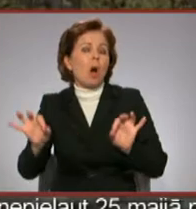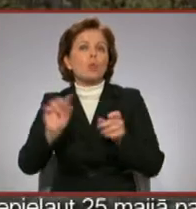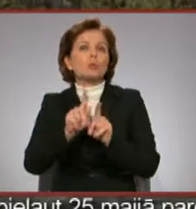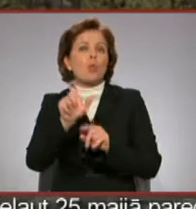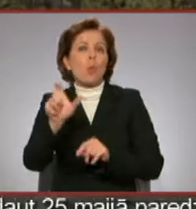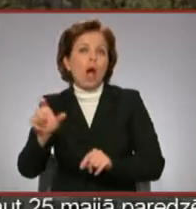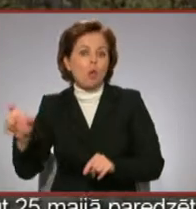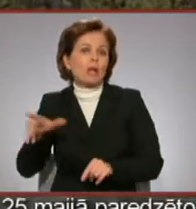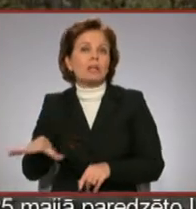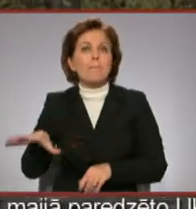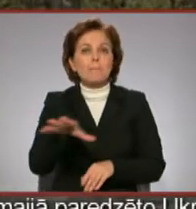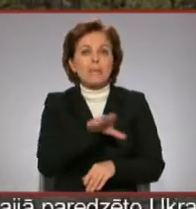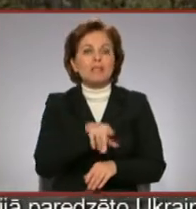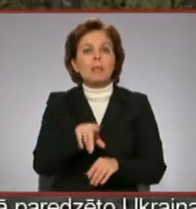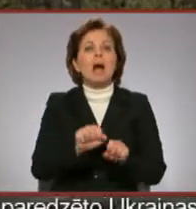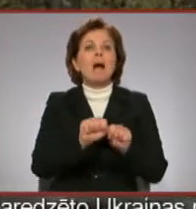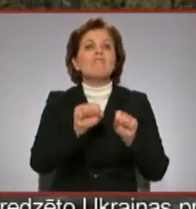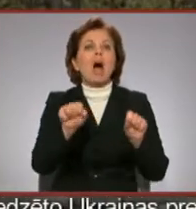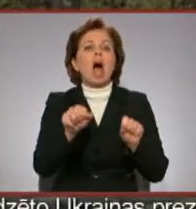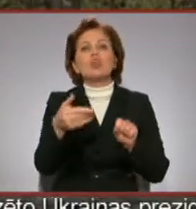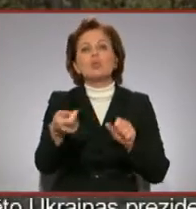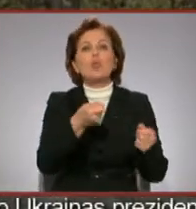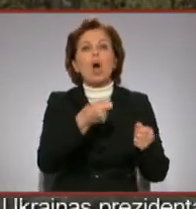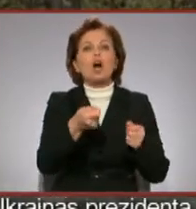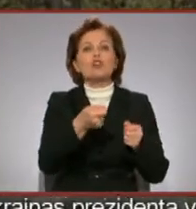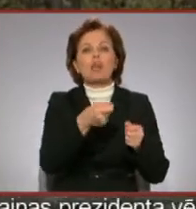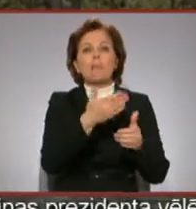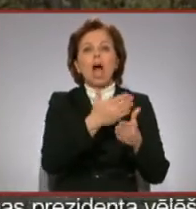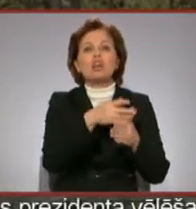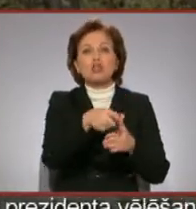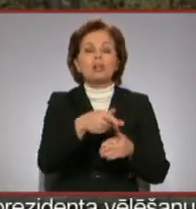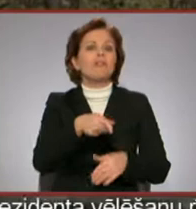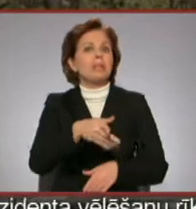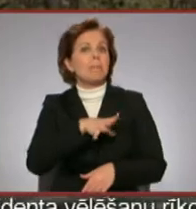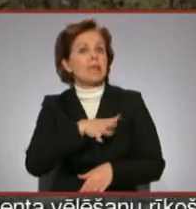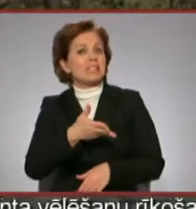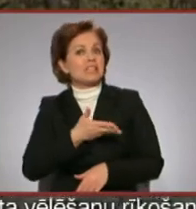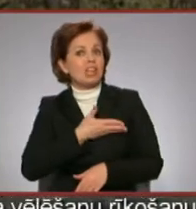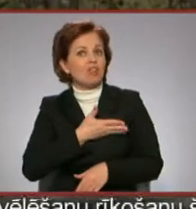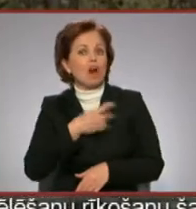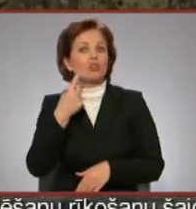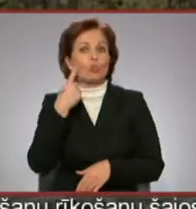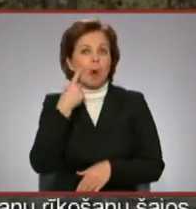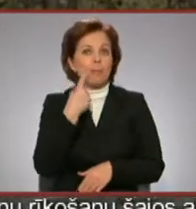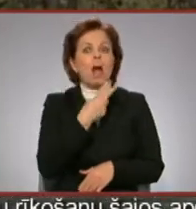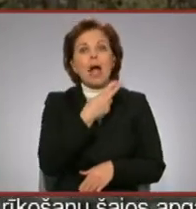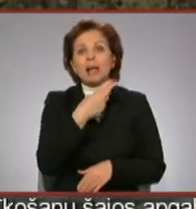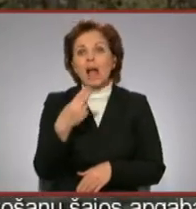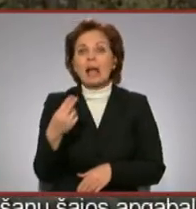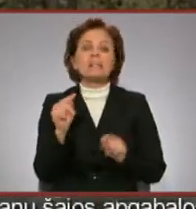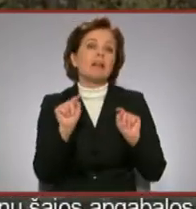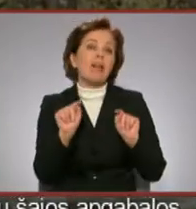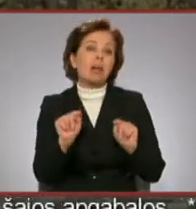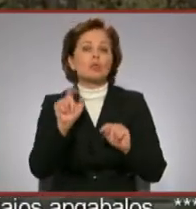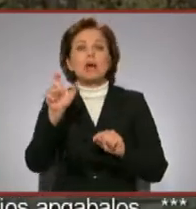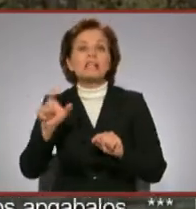visiem mūsu vadošajiem ešalonam, ja viņi ir dzīvojuši un strādājuši ar domu, ka viņi vienkārši redz, ka tas ir tas, ko